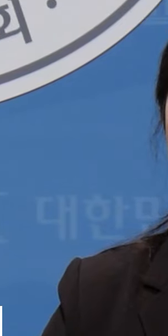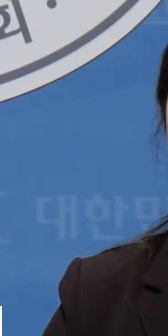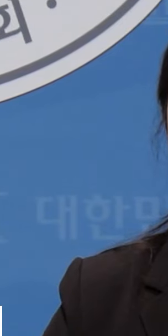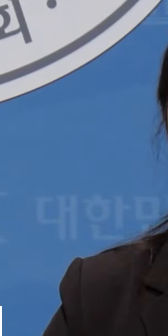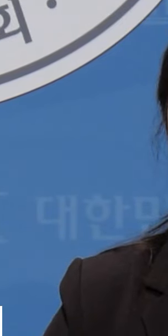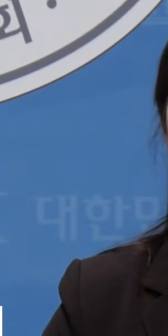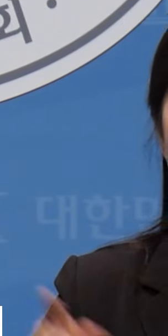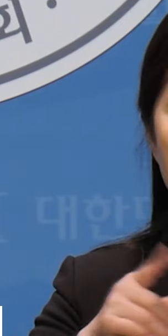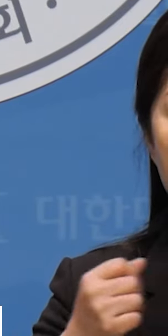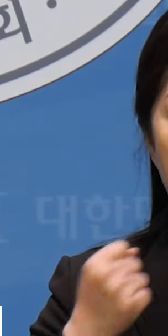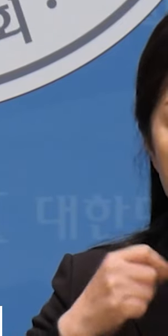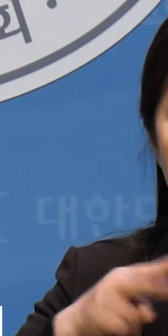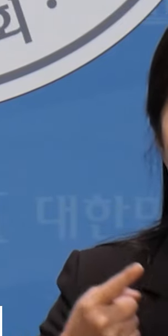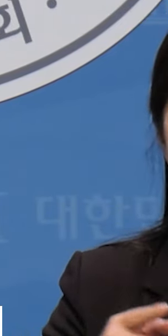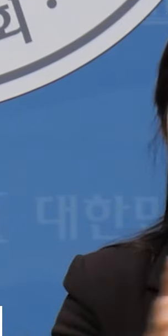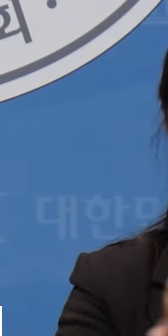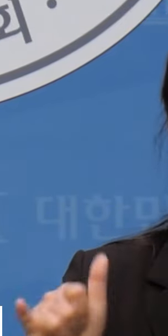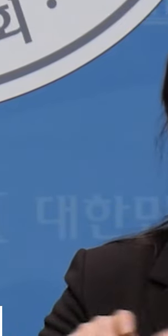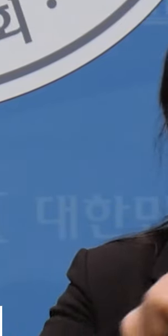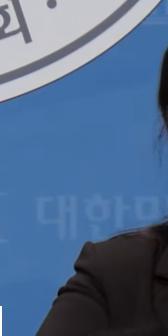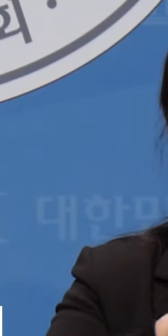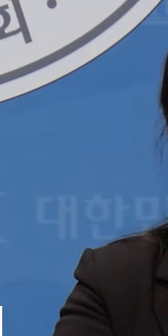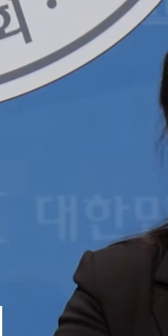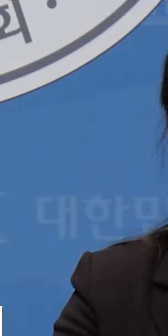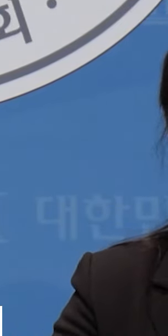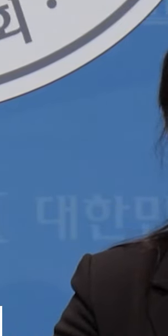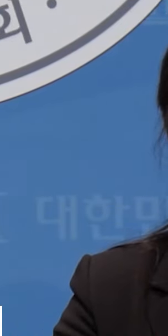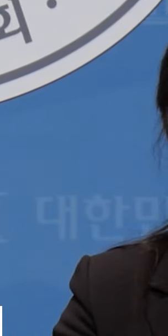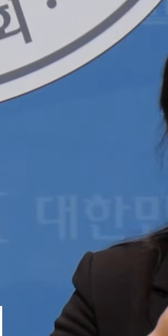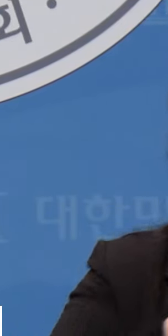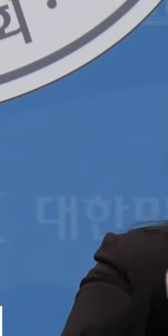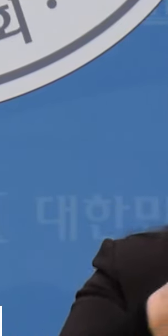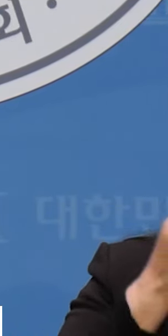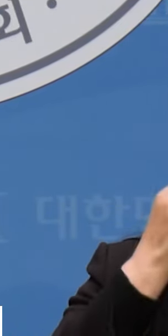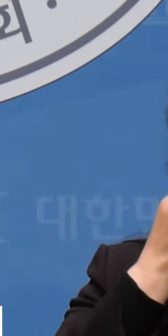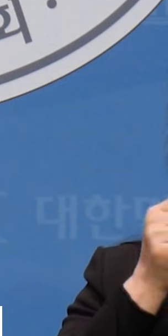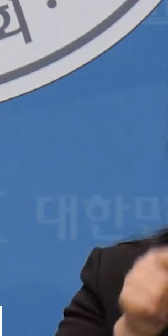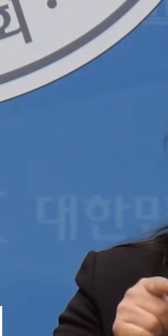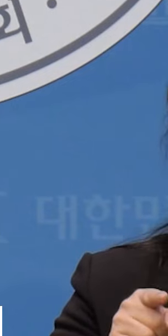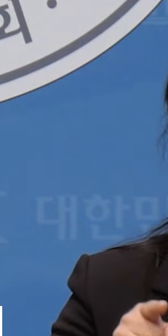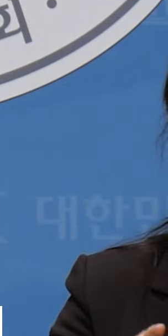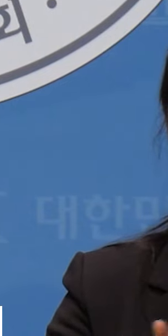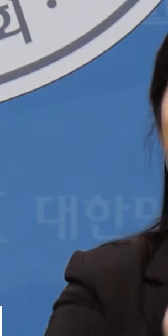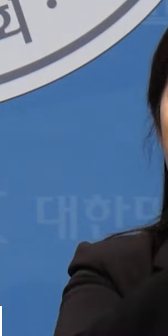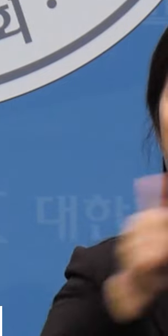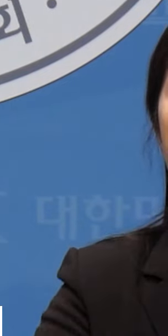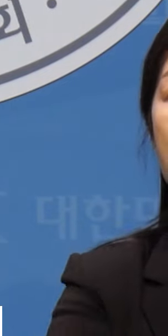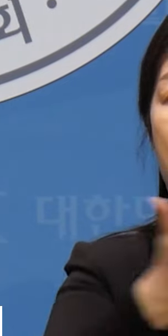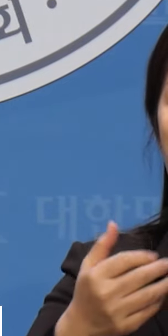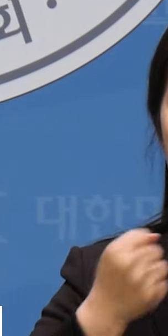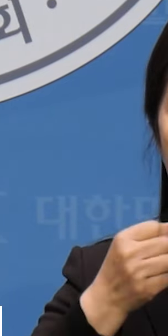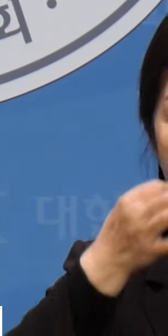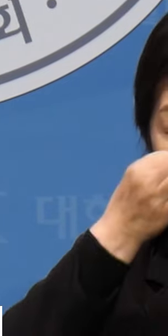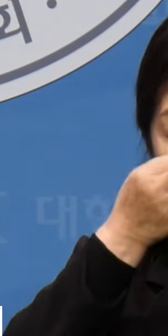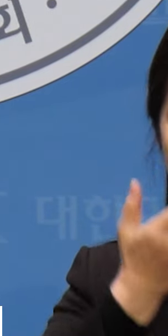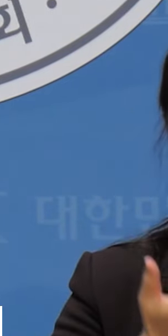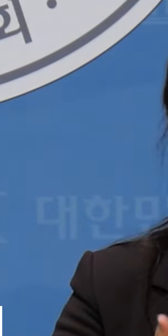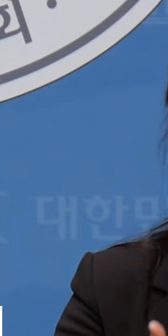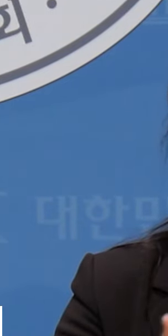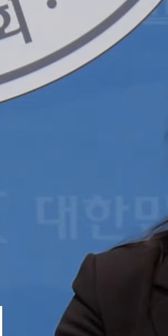어떤 힘도 민심을 이길 수 없다는 것, 시민 여러분의 힘으로 보여주시길 간청드립니다.